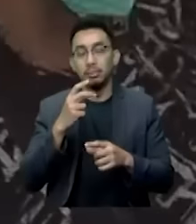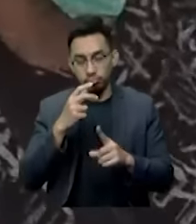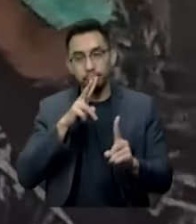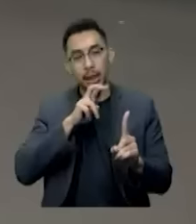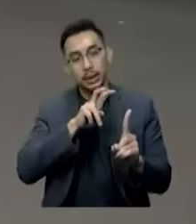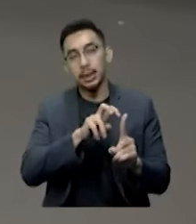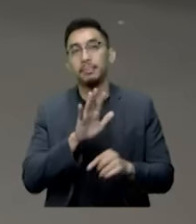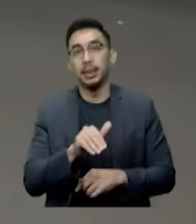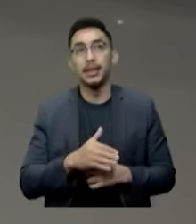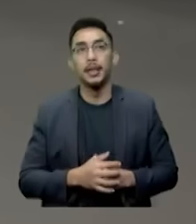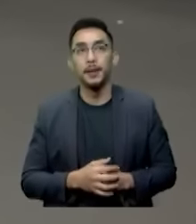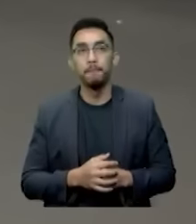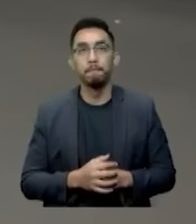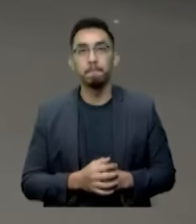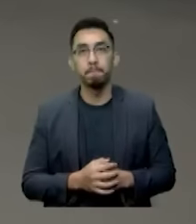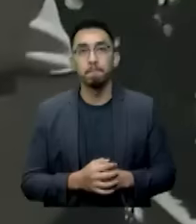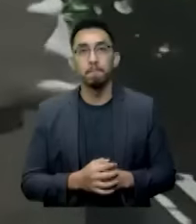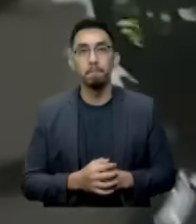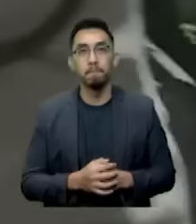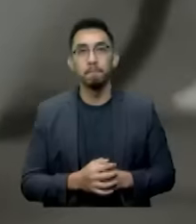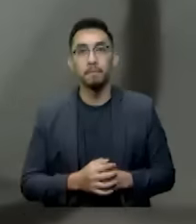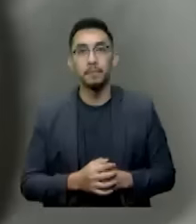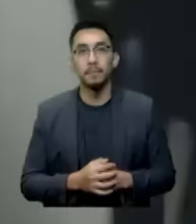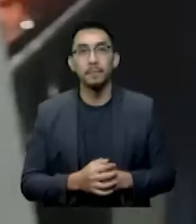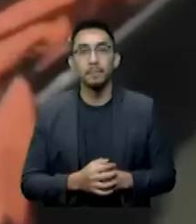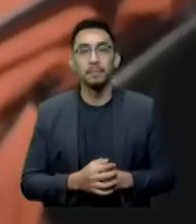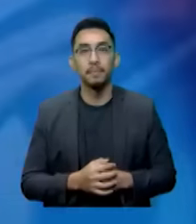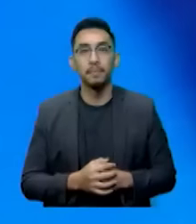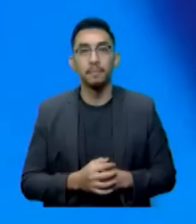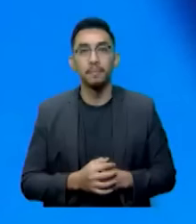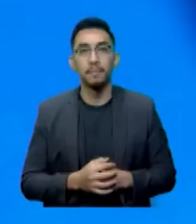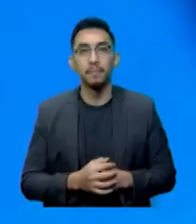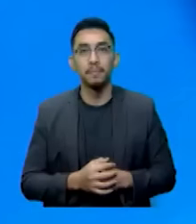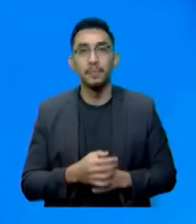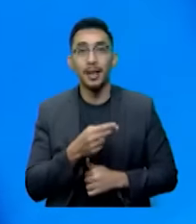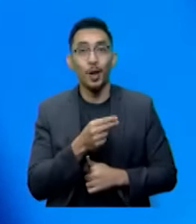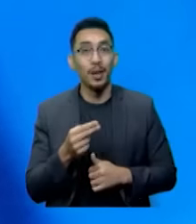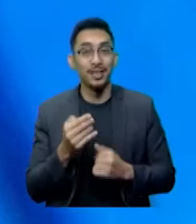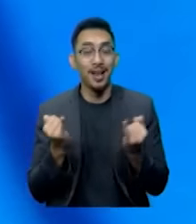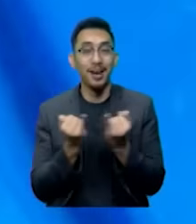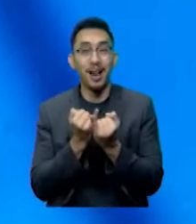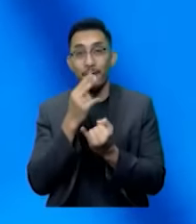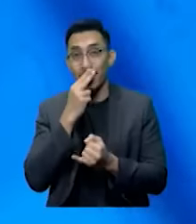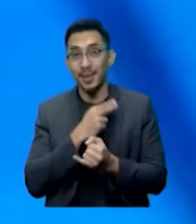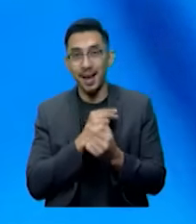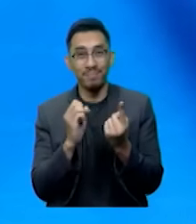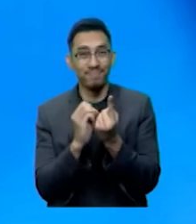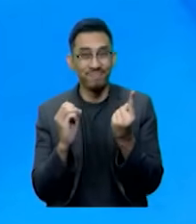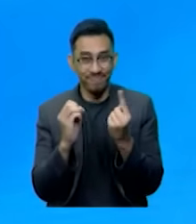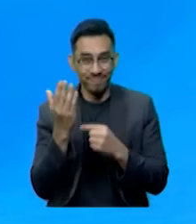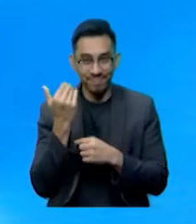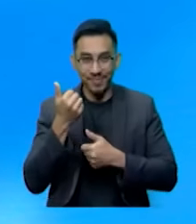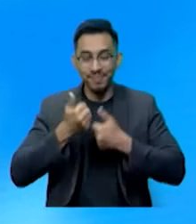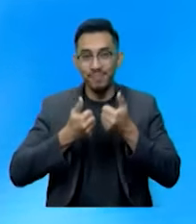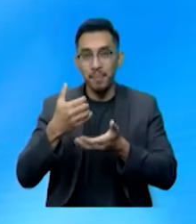Sukmajaya. Dari Depok, Jawa Barat, Iyung Rizky, iNews melaporkan. Pemirsa, Indonesia menang tipis 1-0 saat